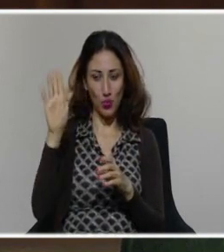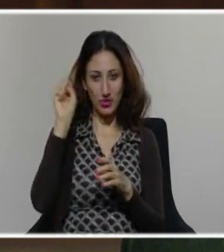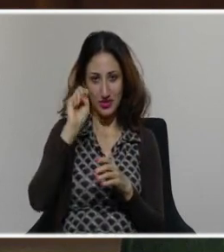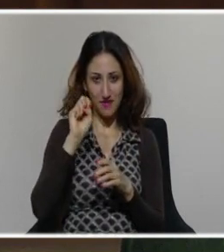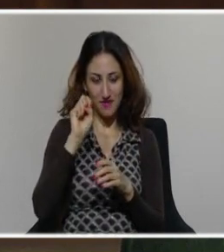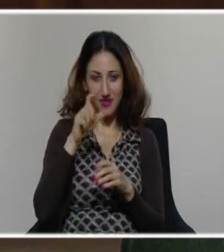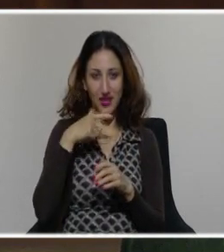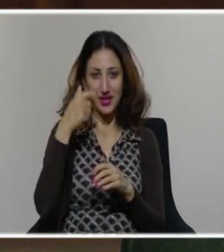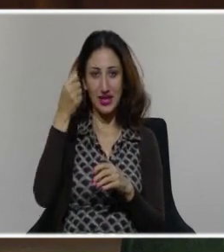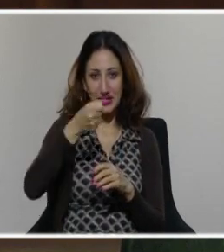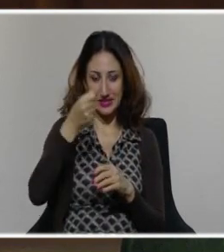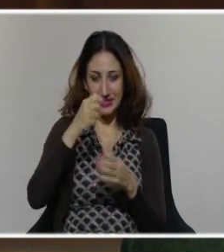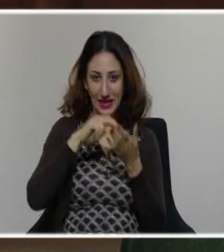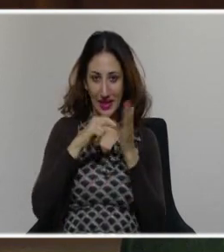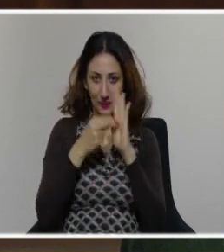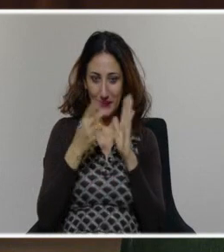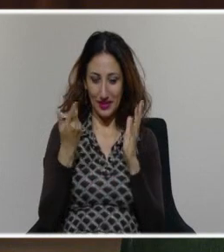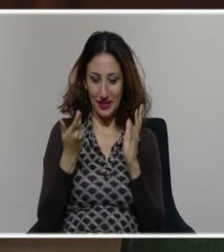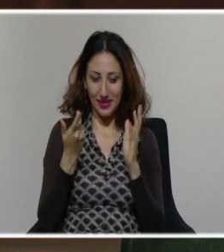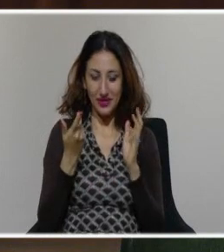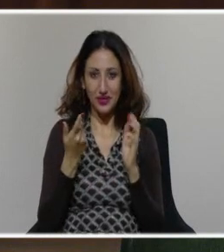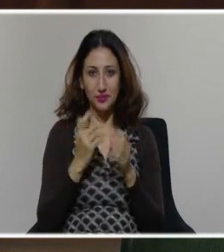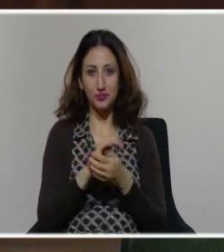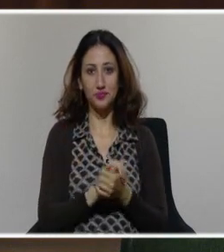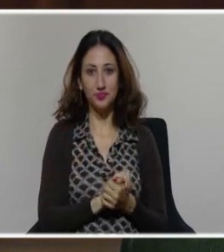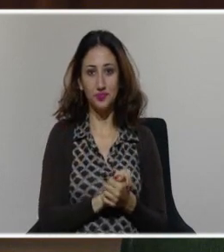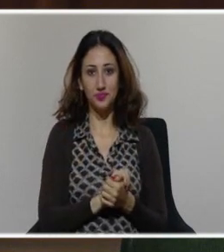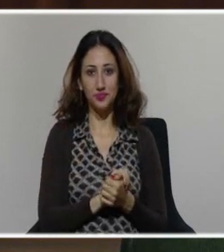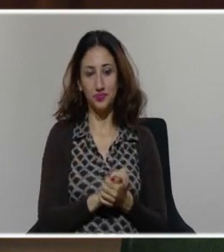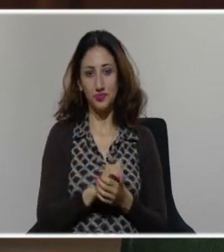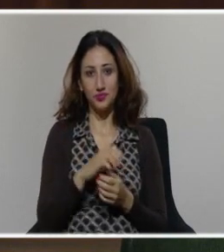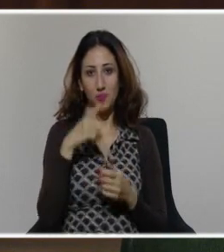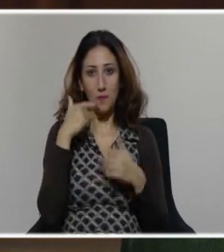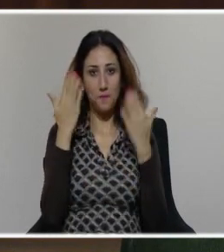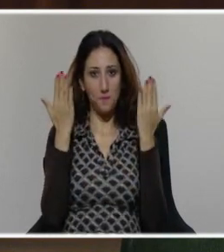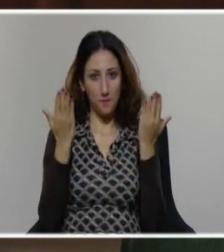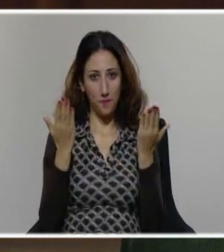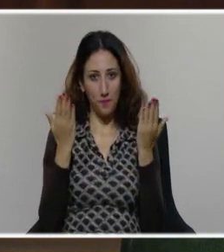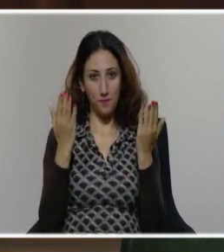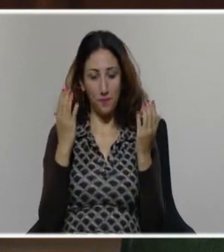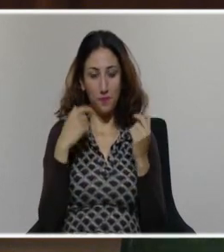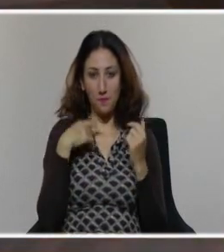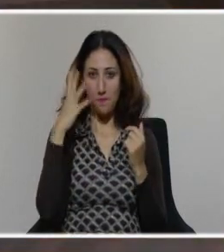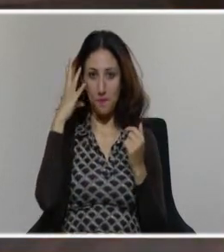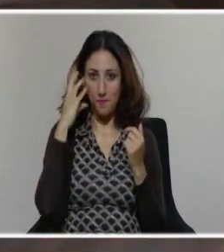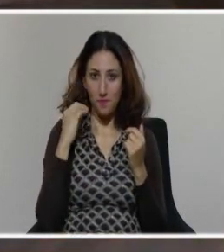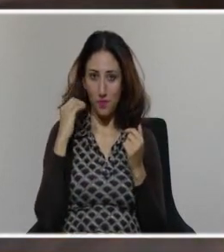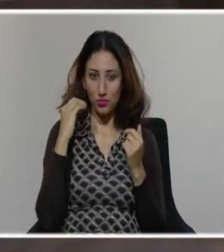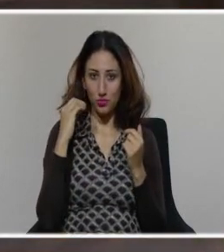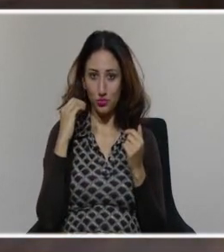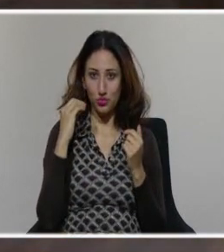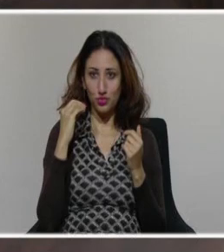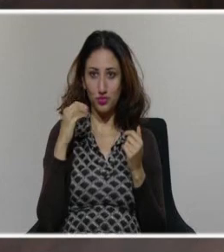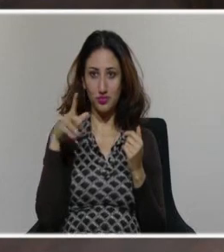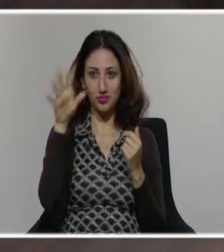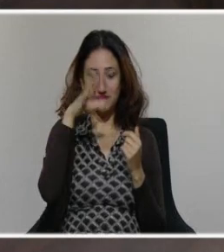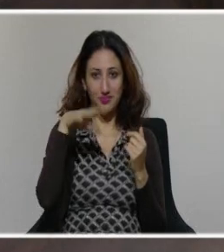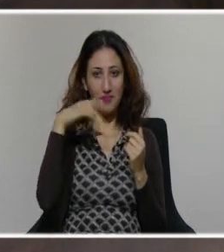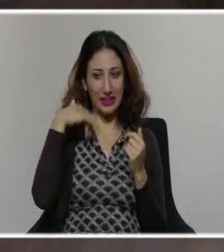يخليك. ازيك يا عمرو؟ نورتنا ربنا يخليك انت جميل يعني هتحتلي الفرصه الجميله